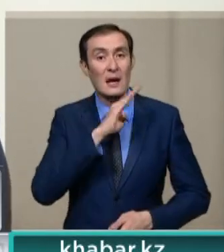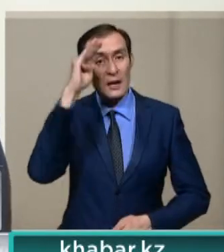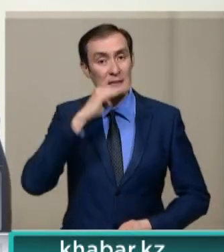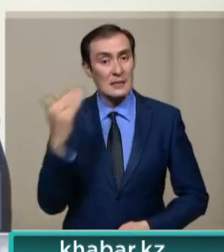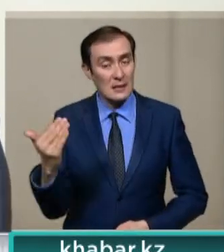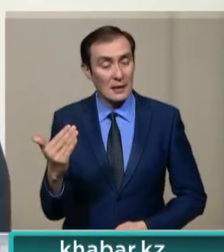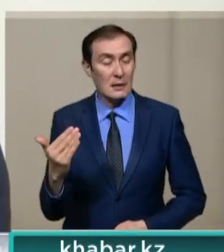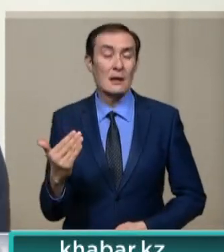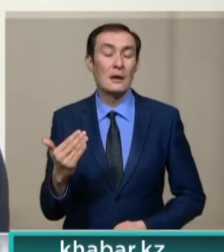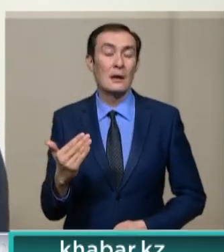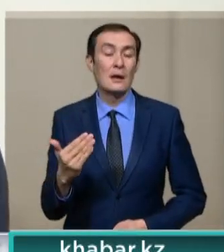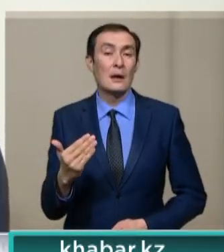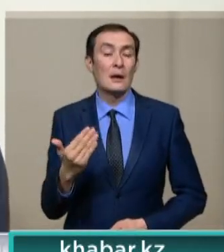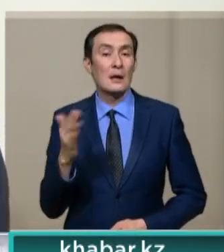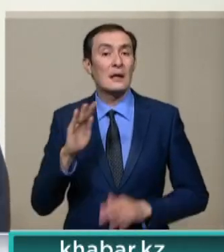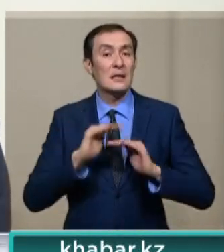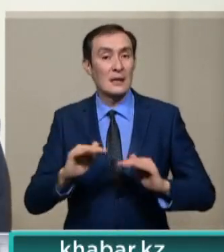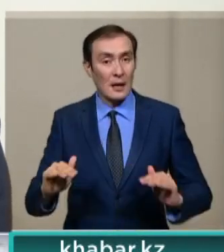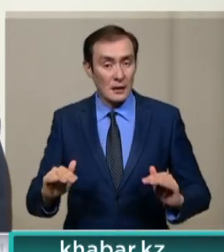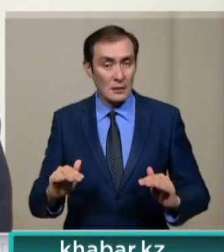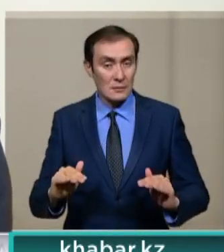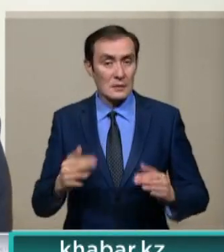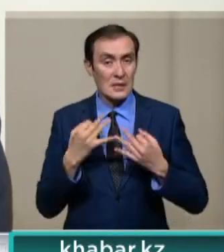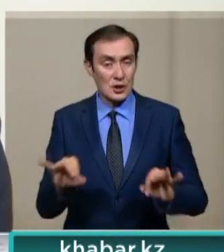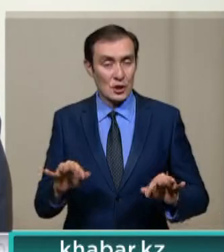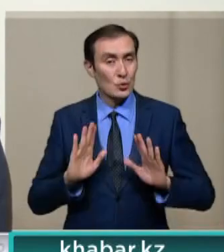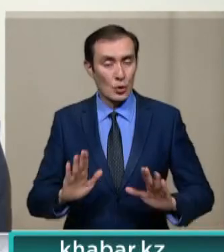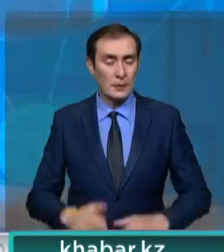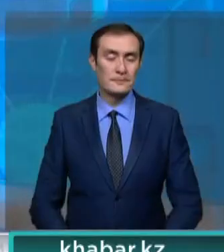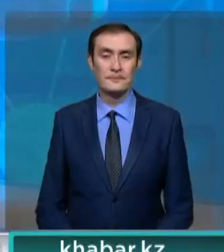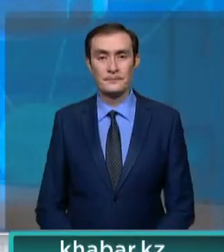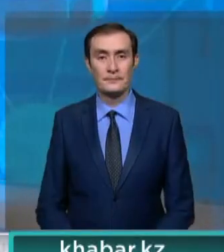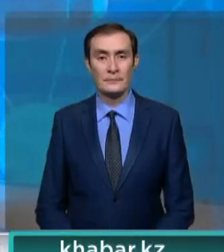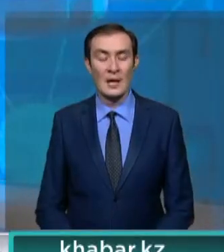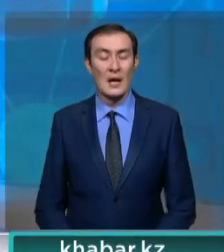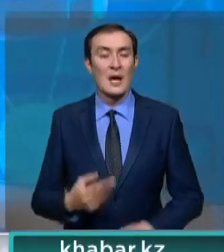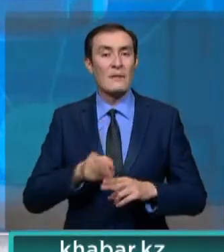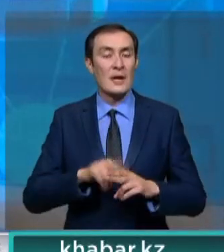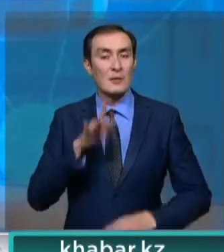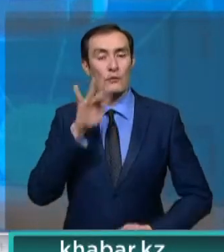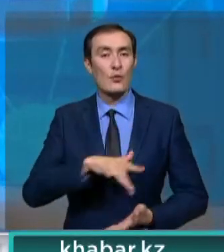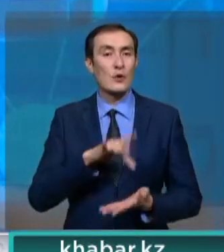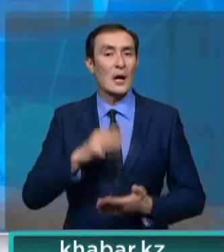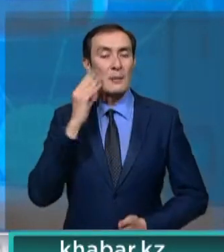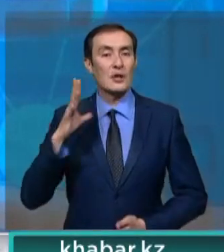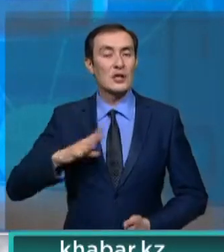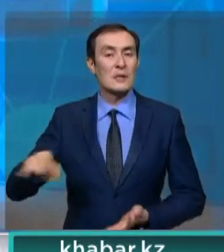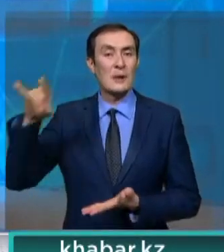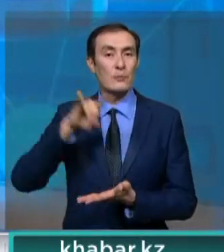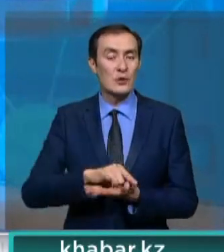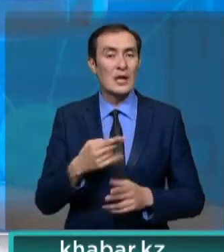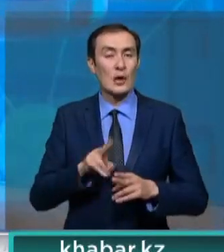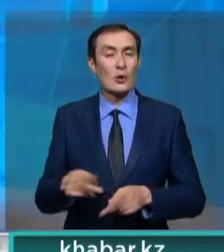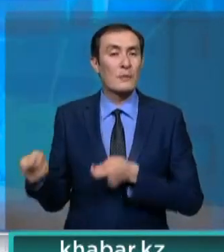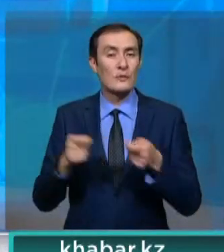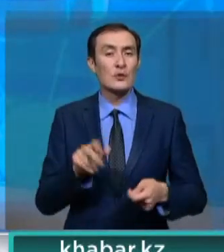или иных законных представителей несовершеннолетних и подростков. В эти минуты в Алматы ожидается прибытие самолета, на